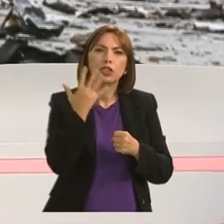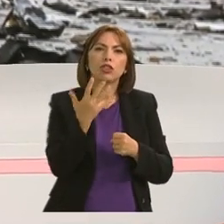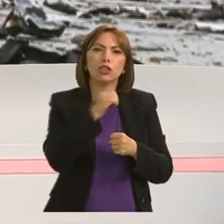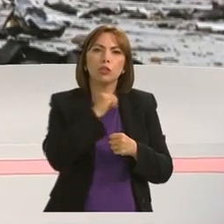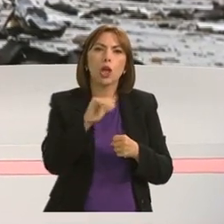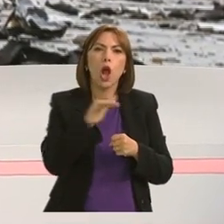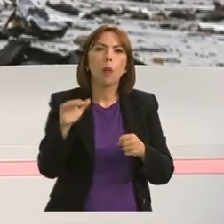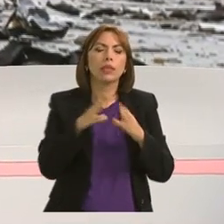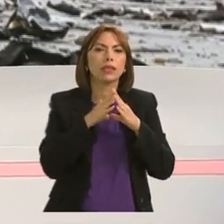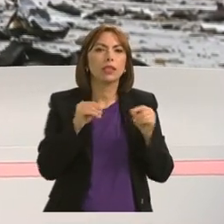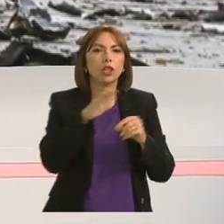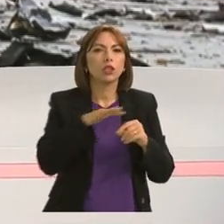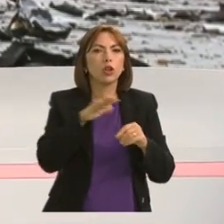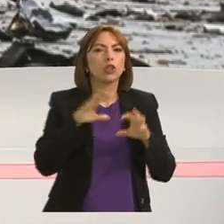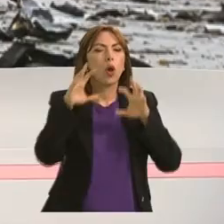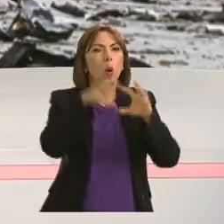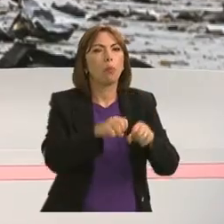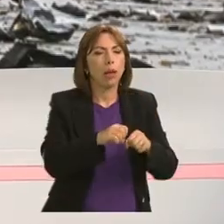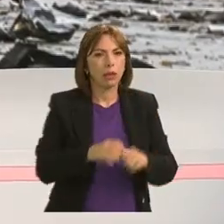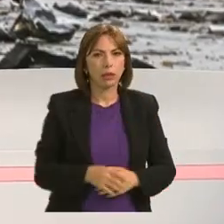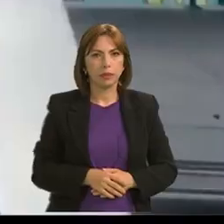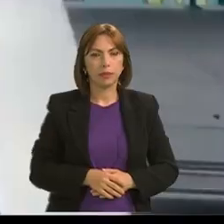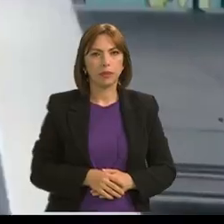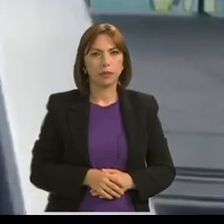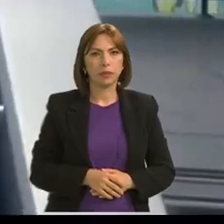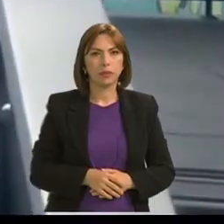5.000 de copii dispăruți în zonele deja ocupate.